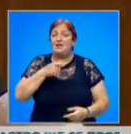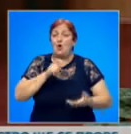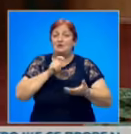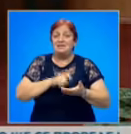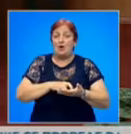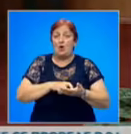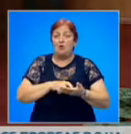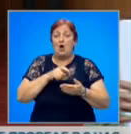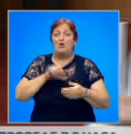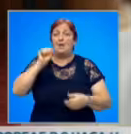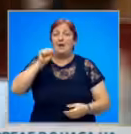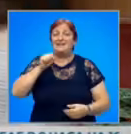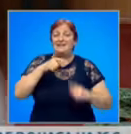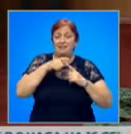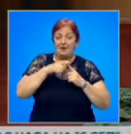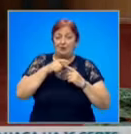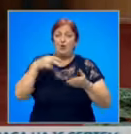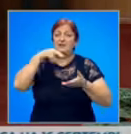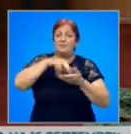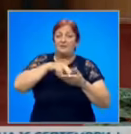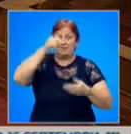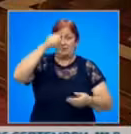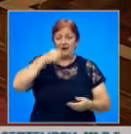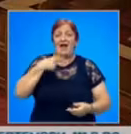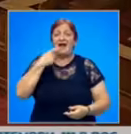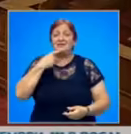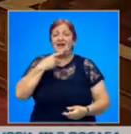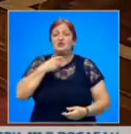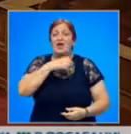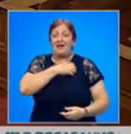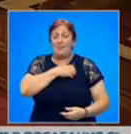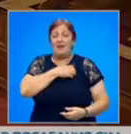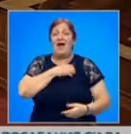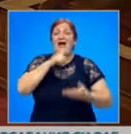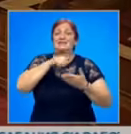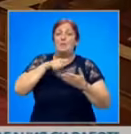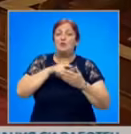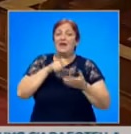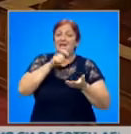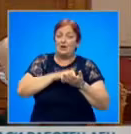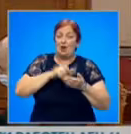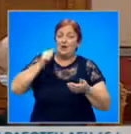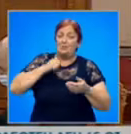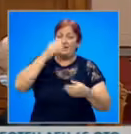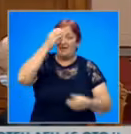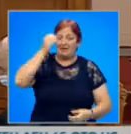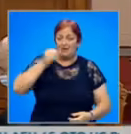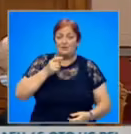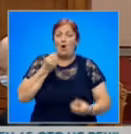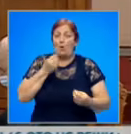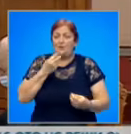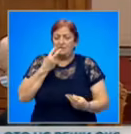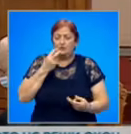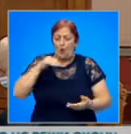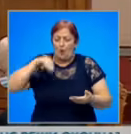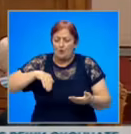закон. От партията на Трифонов и Изправи се БГ обвиниха ДПС и ГЕРБ, че саботират закона, бранят Гешев и зад кулисието. Хубаво е да видиш колко